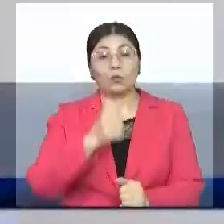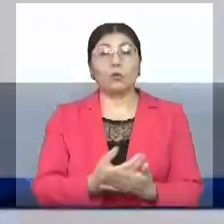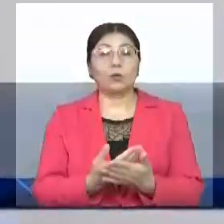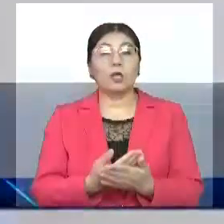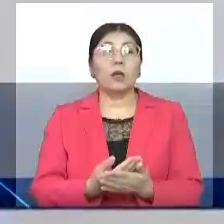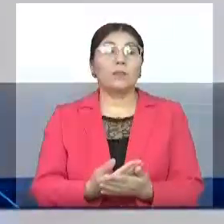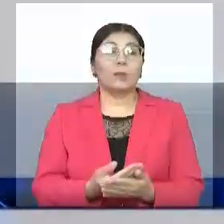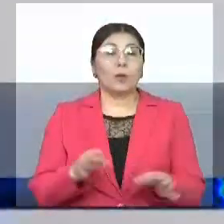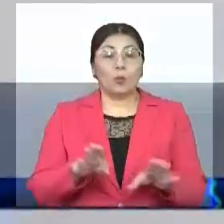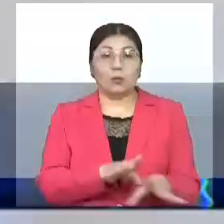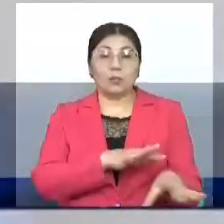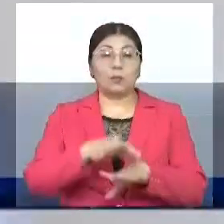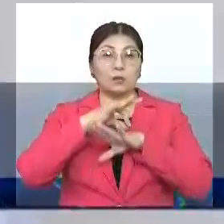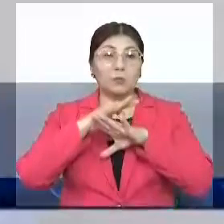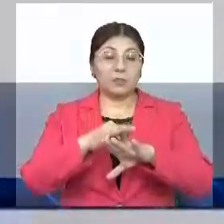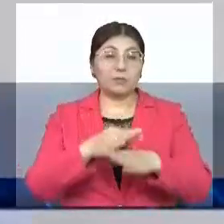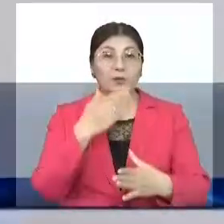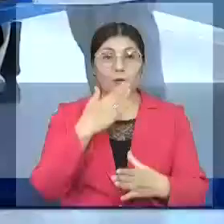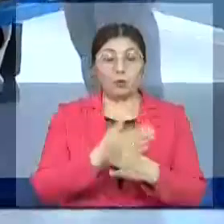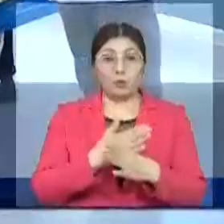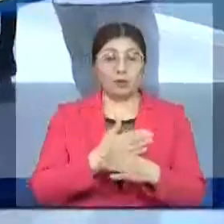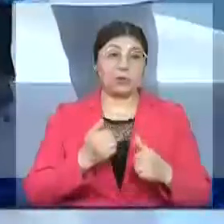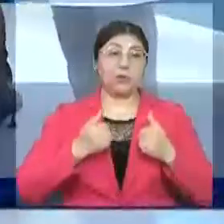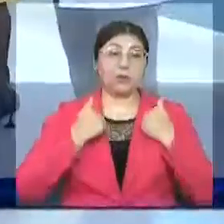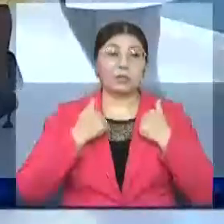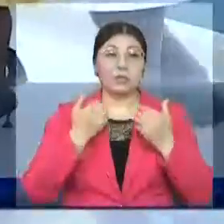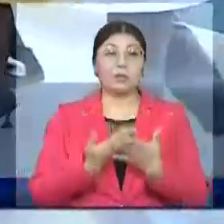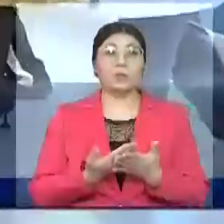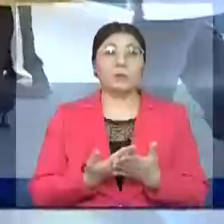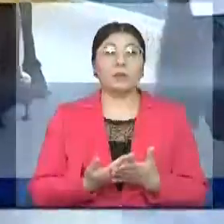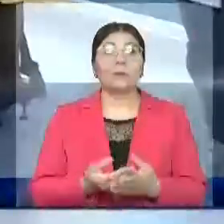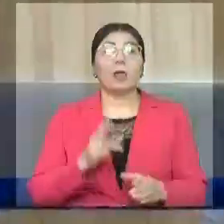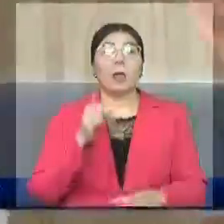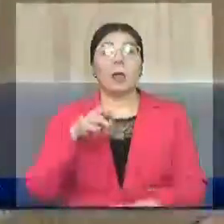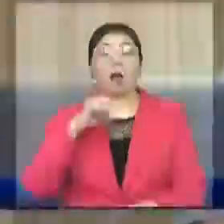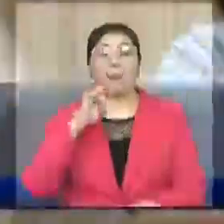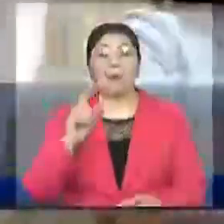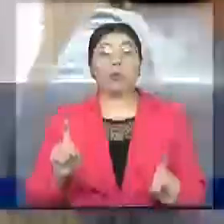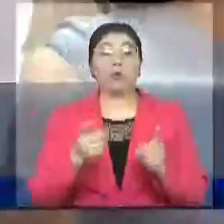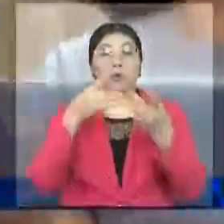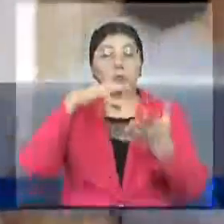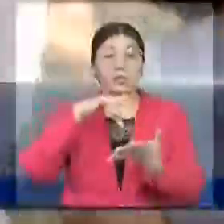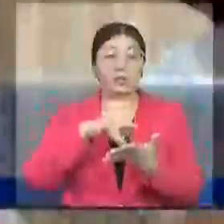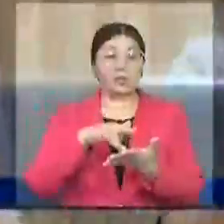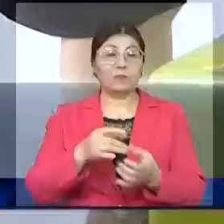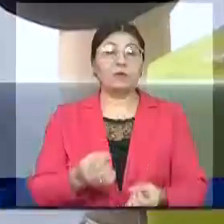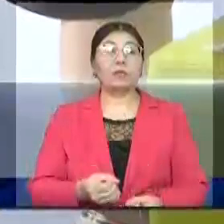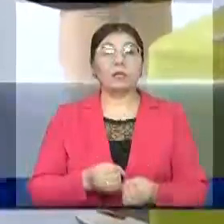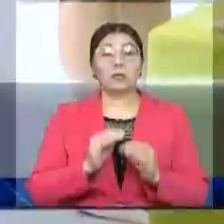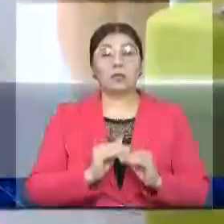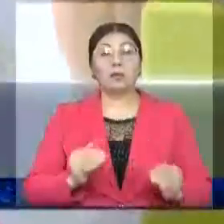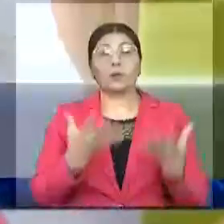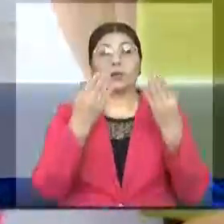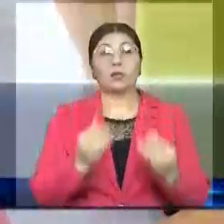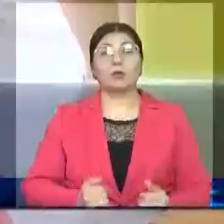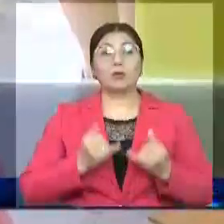қабылдау жүргіземіз. Қолдан келгенше көмек береміз. Аурухана ішіндегі қамқор оңалту орталығы да балалар күніне орай мерекелік кеш ұйымдастырған. Екі жыл